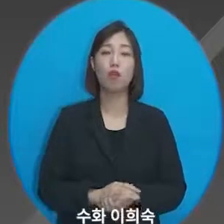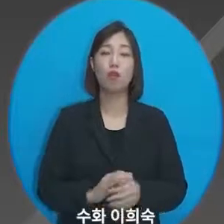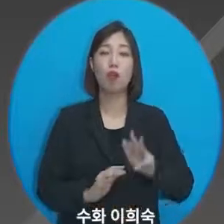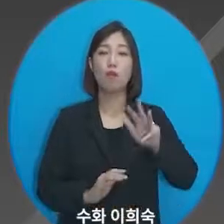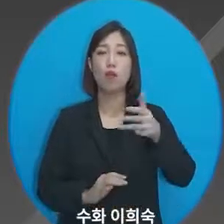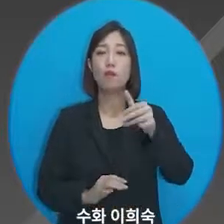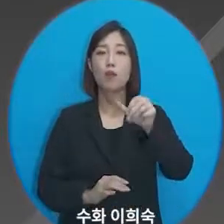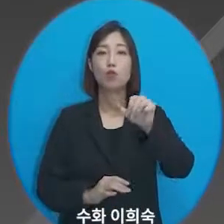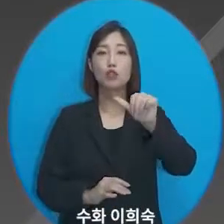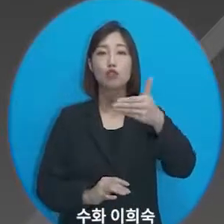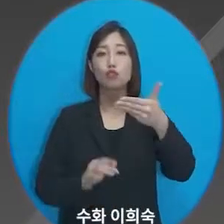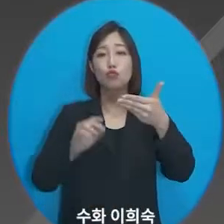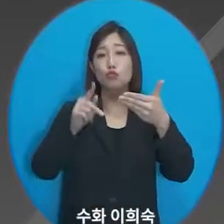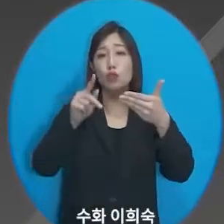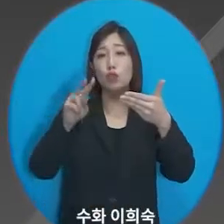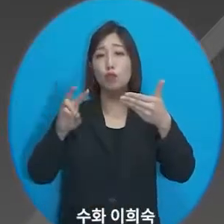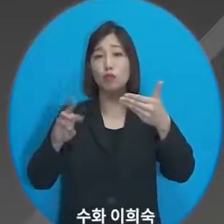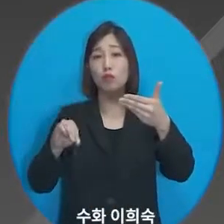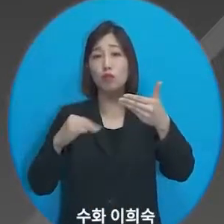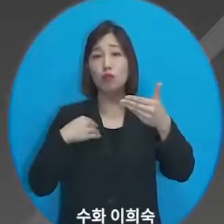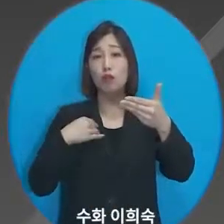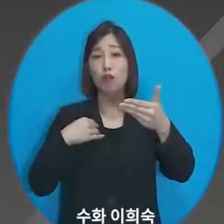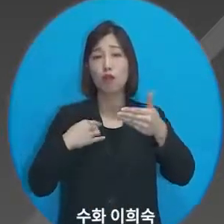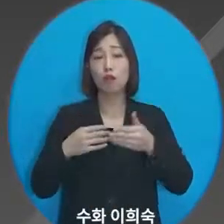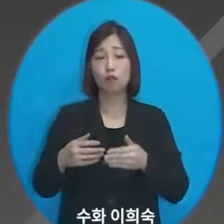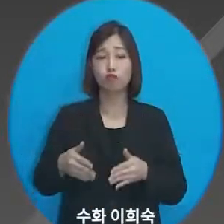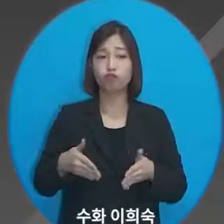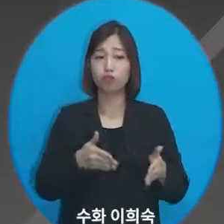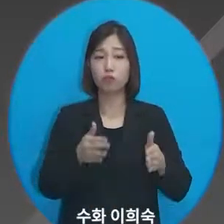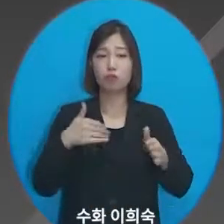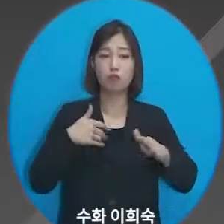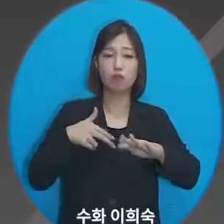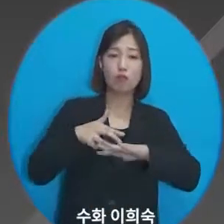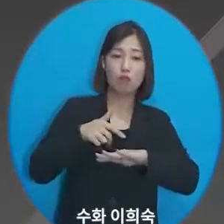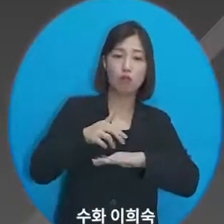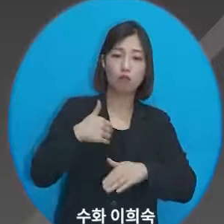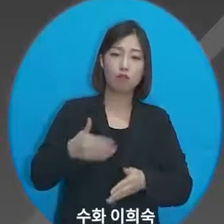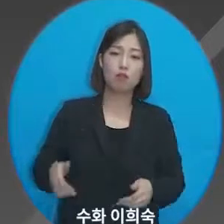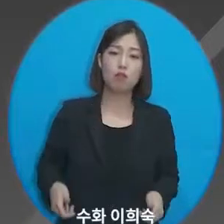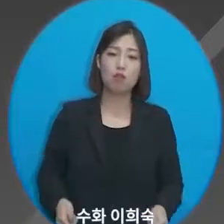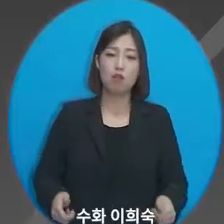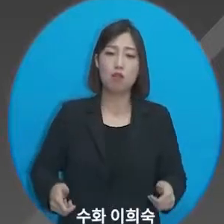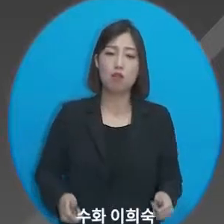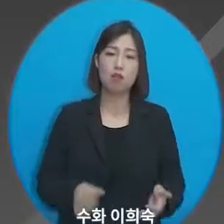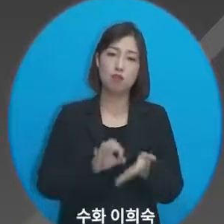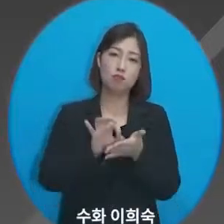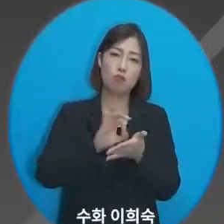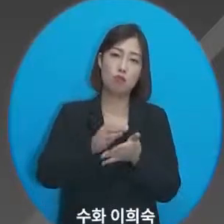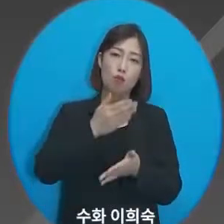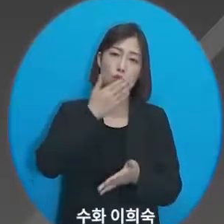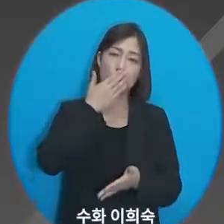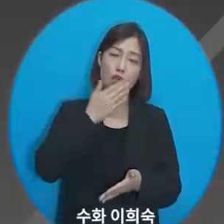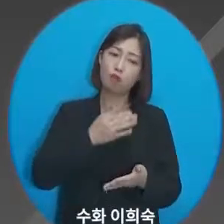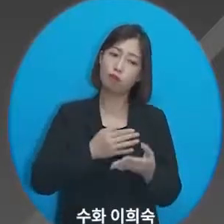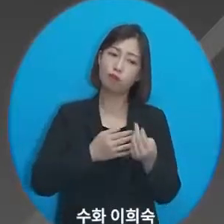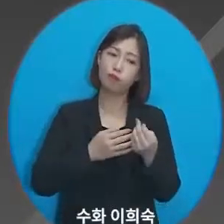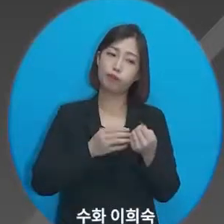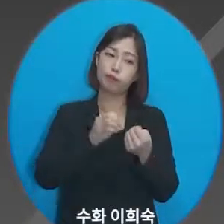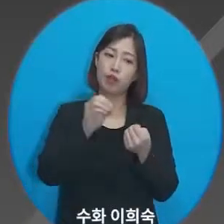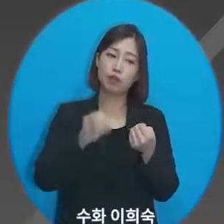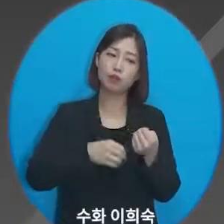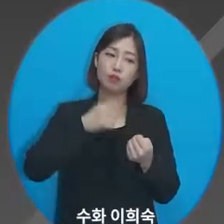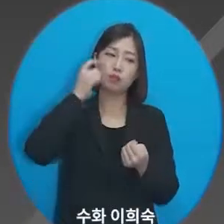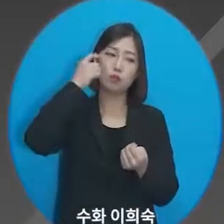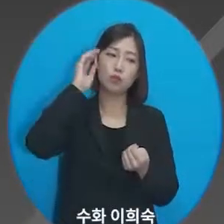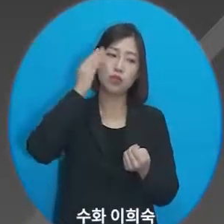859km의 둘레길에 나처럼 휠체어 타고 있는 사람들은 얼마나 이용할 수 있을까에 대한 생각이 들었어요. 그래서 제가 기사를 보고